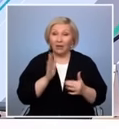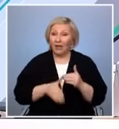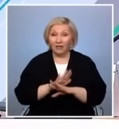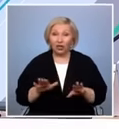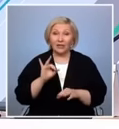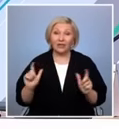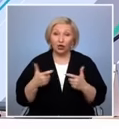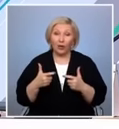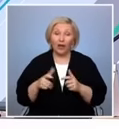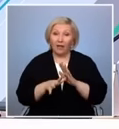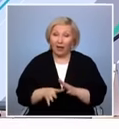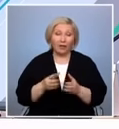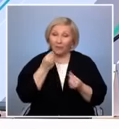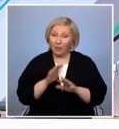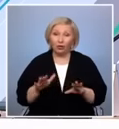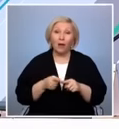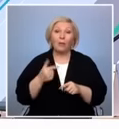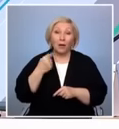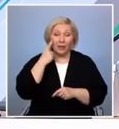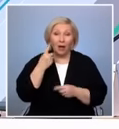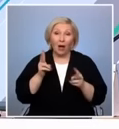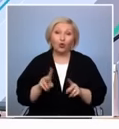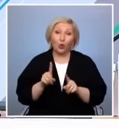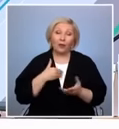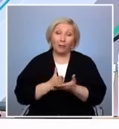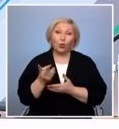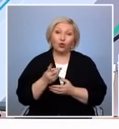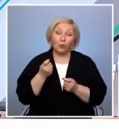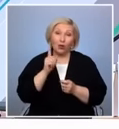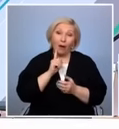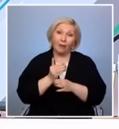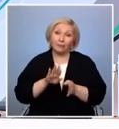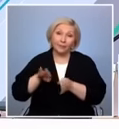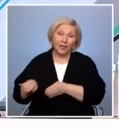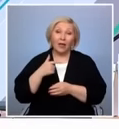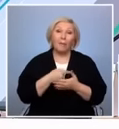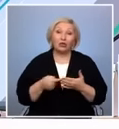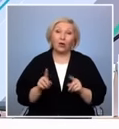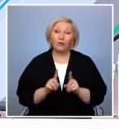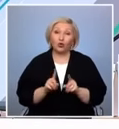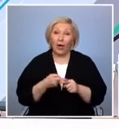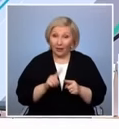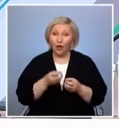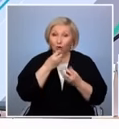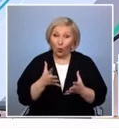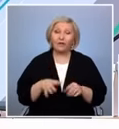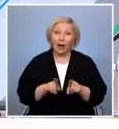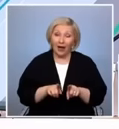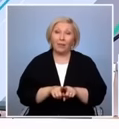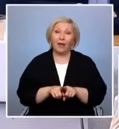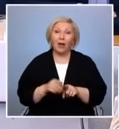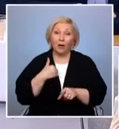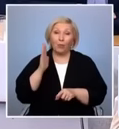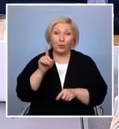не осудили. Вот это вот было его прямое заявление. Стоп. Вот тут Ради Фаритович,